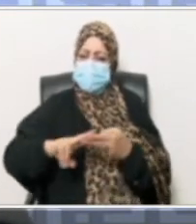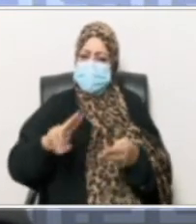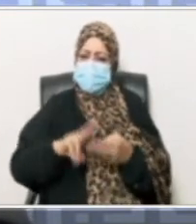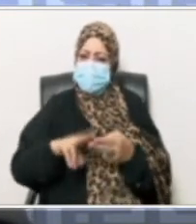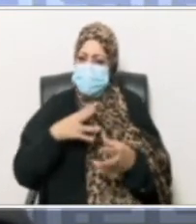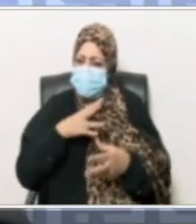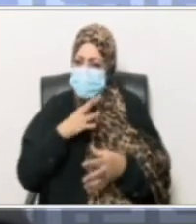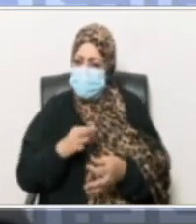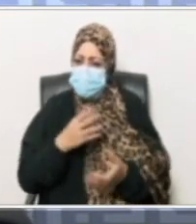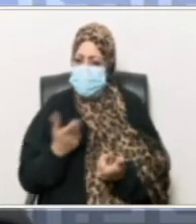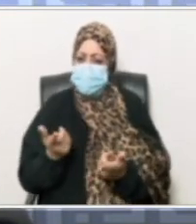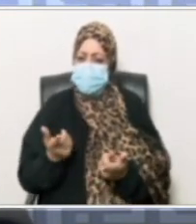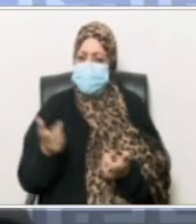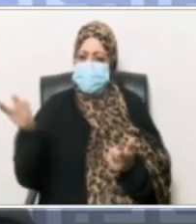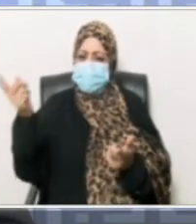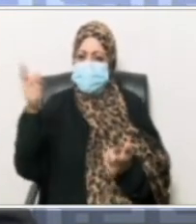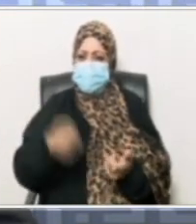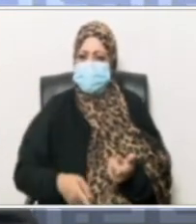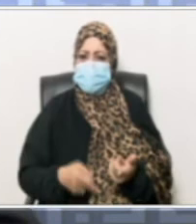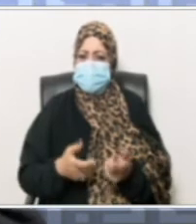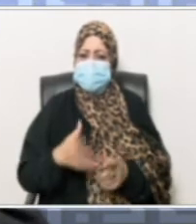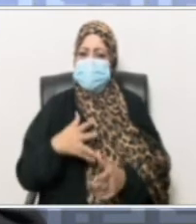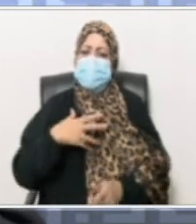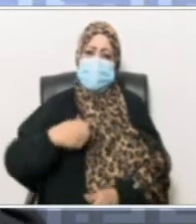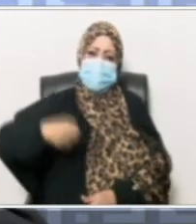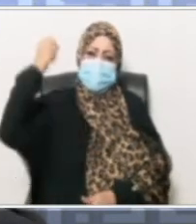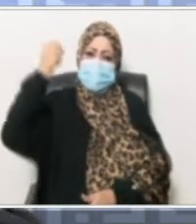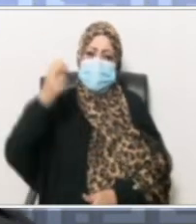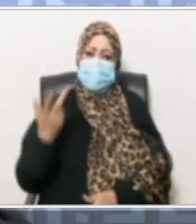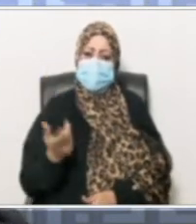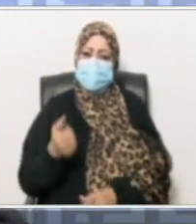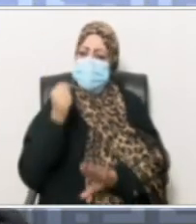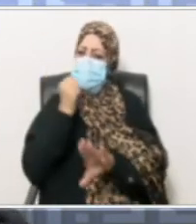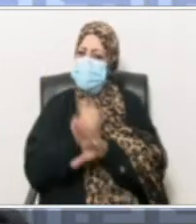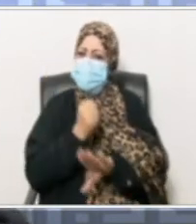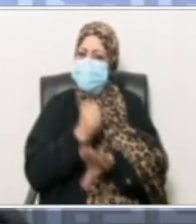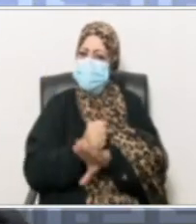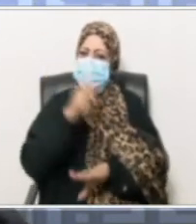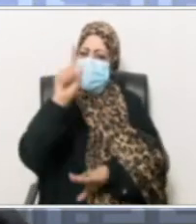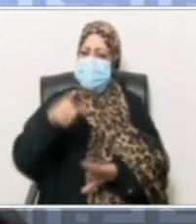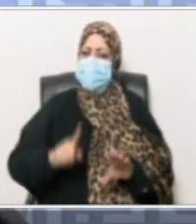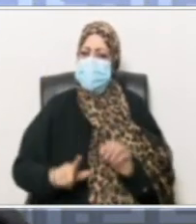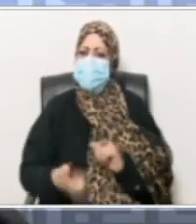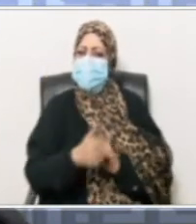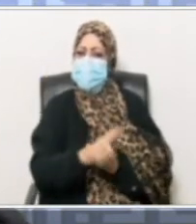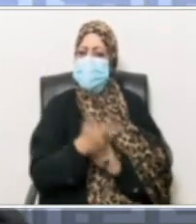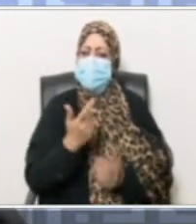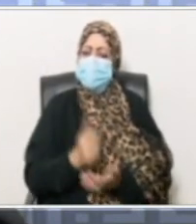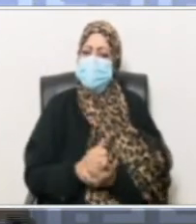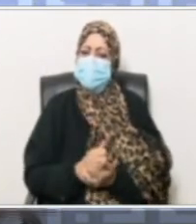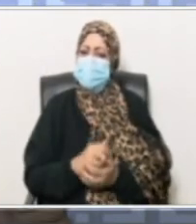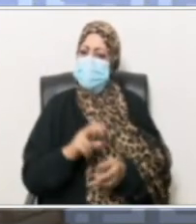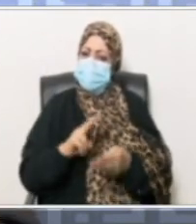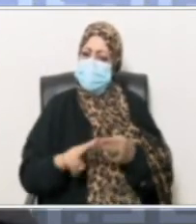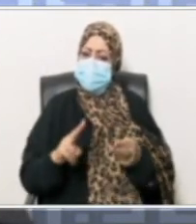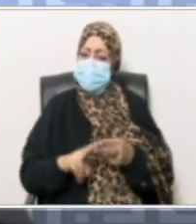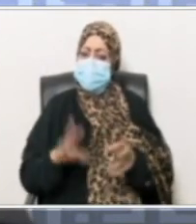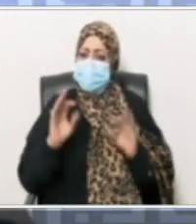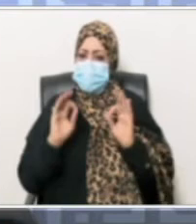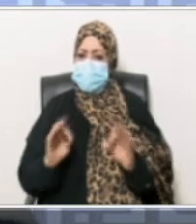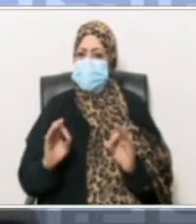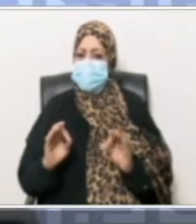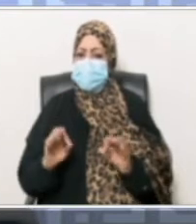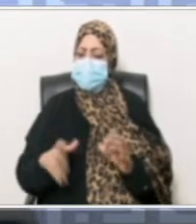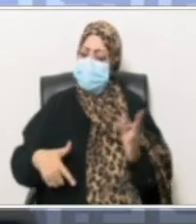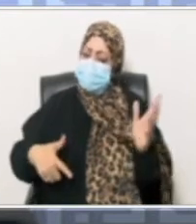ويقتلوك. الخونة هؤلاء كانك تبي تصالح يد للصلح ويد على الزنات. إذا تبي تصالح، أنا